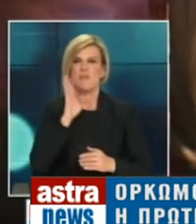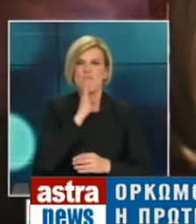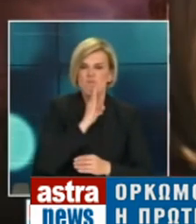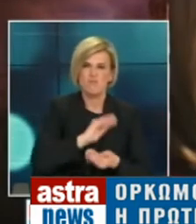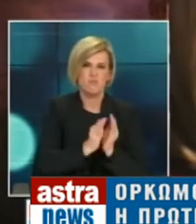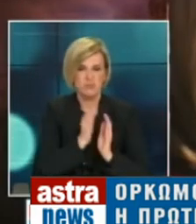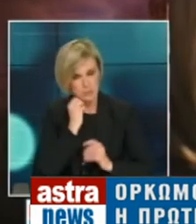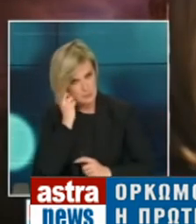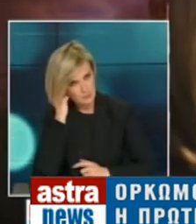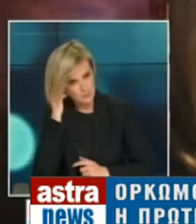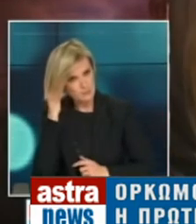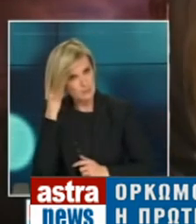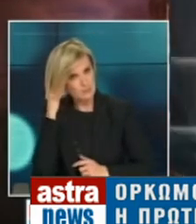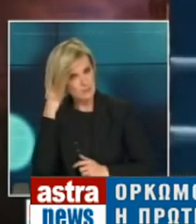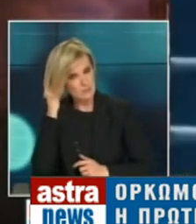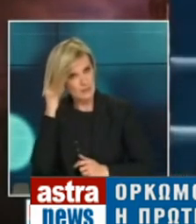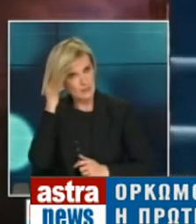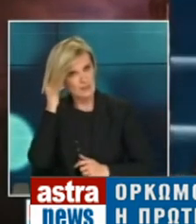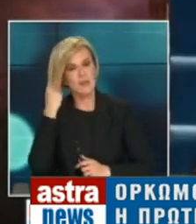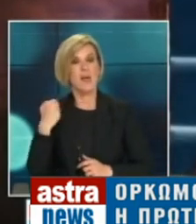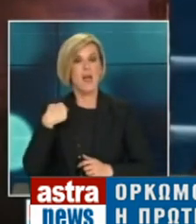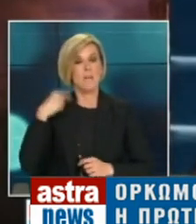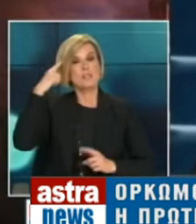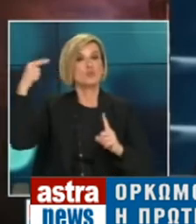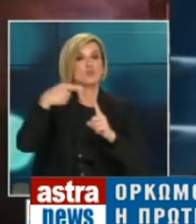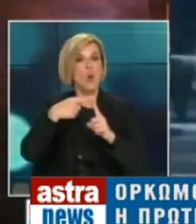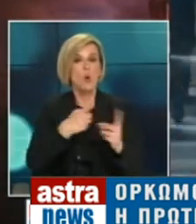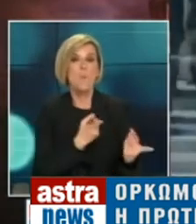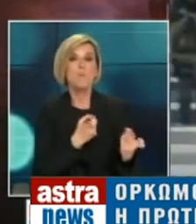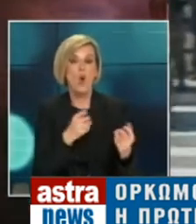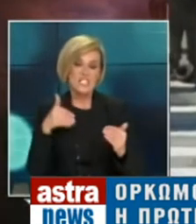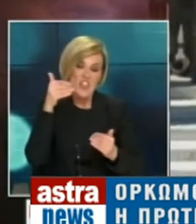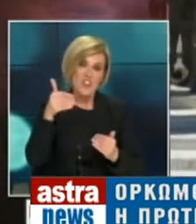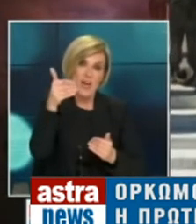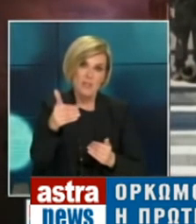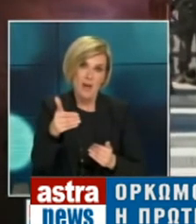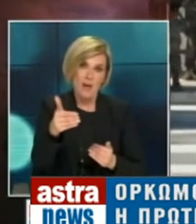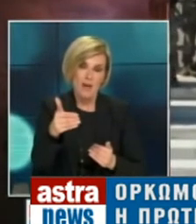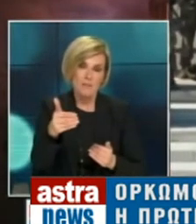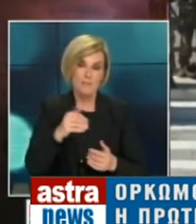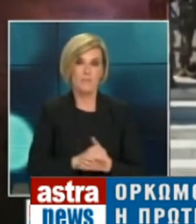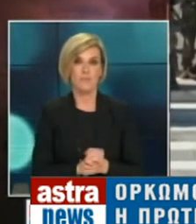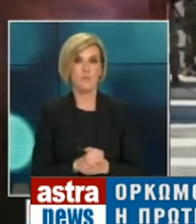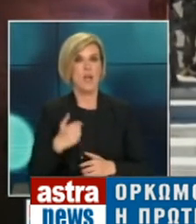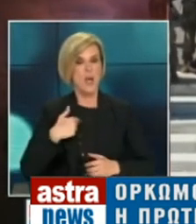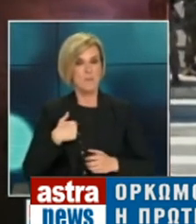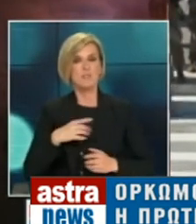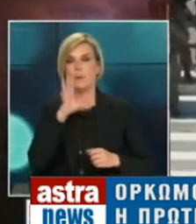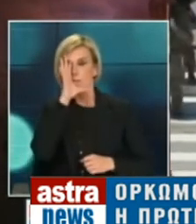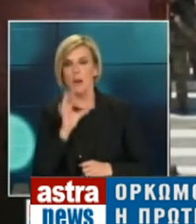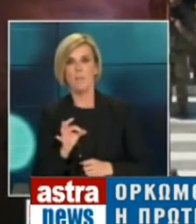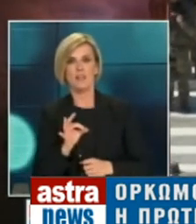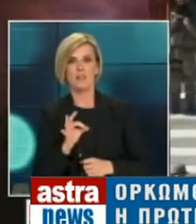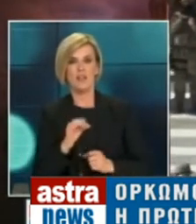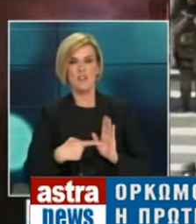σήμερα και του αύριο. Και σας υπόσχομαι ότι όχι μόνο θα ηγηθούμε δια του παραδείγματος της